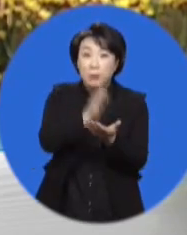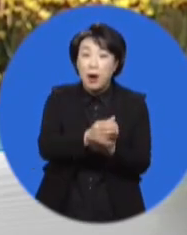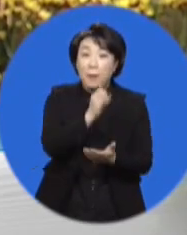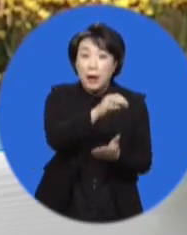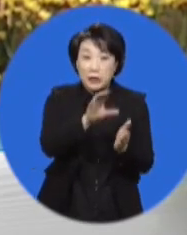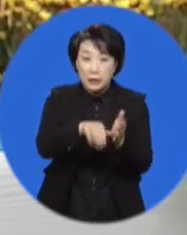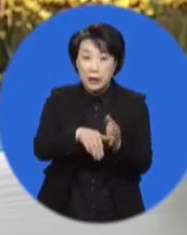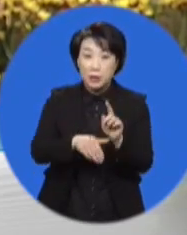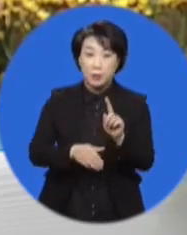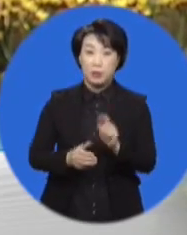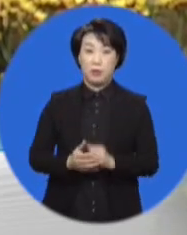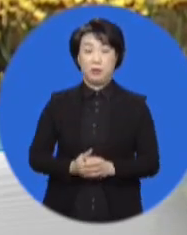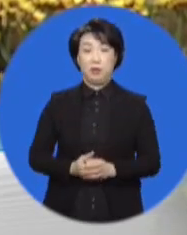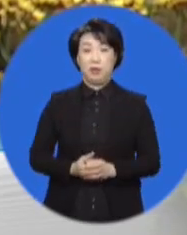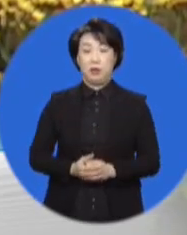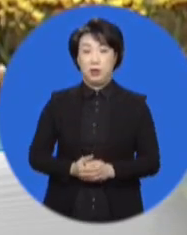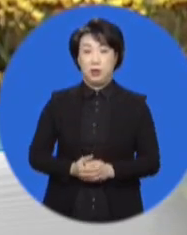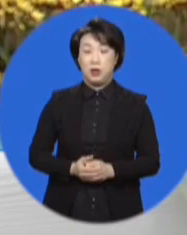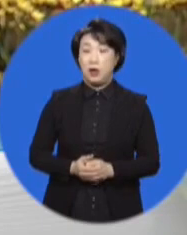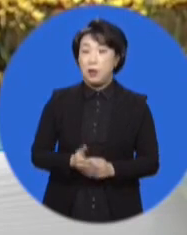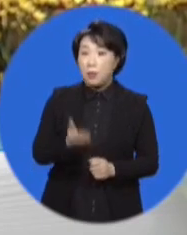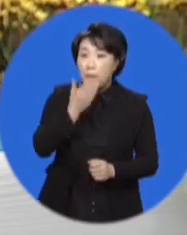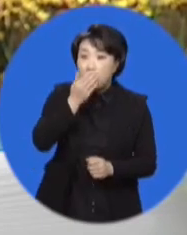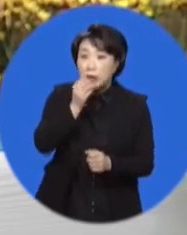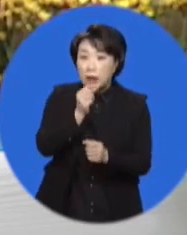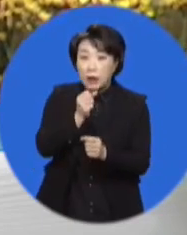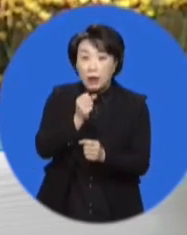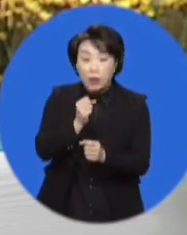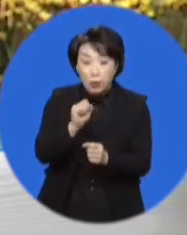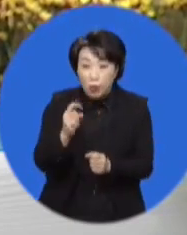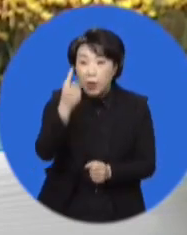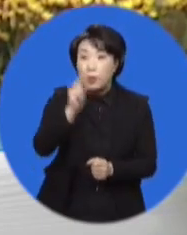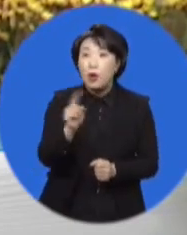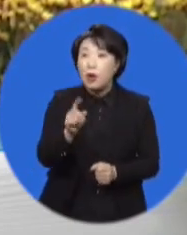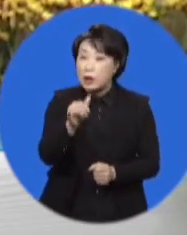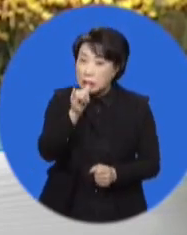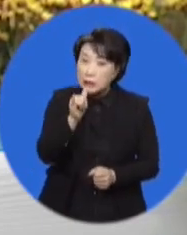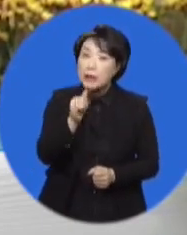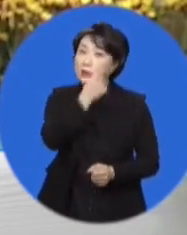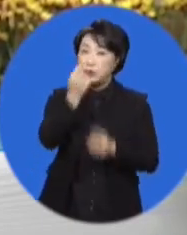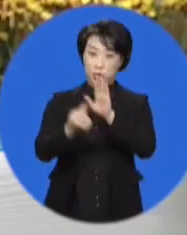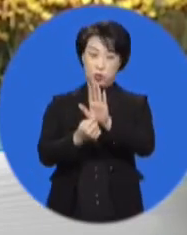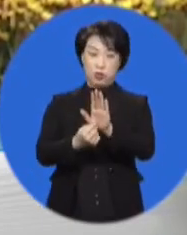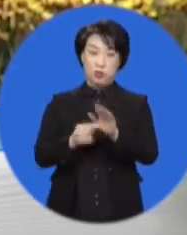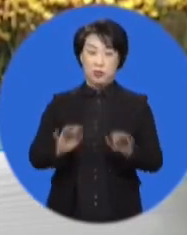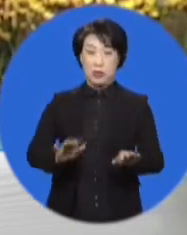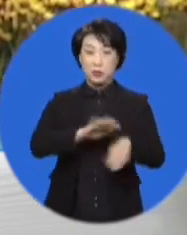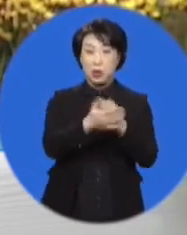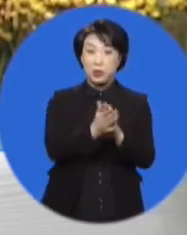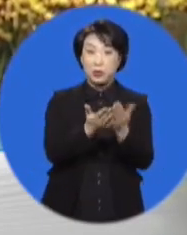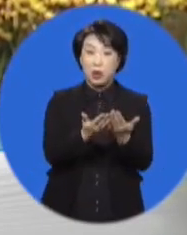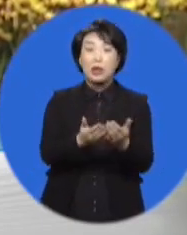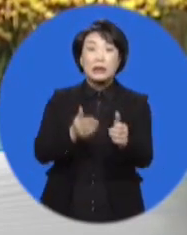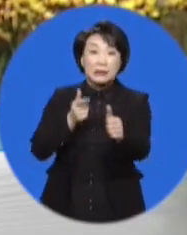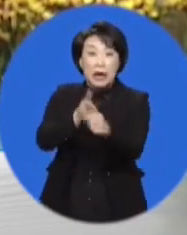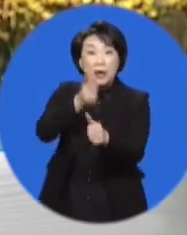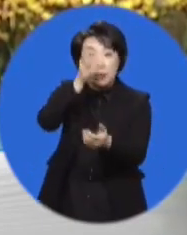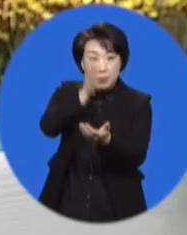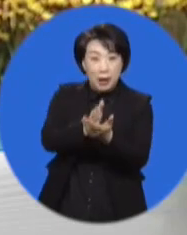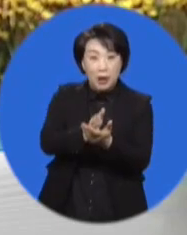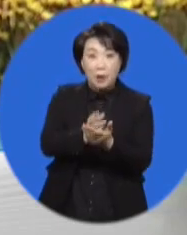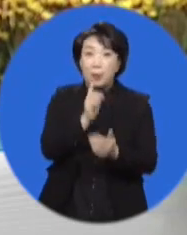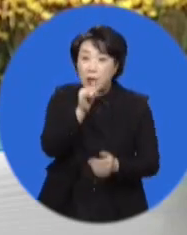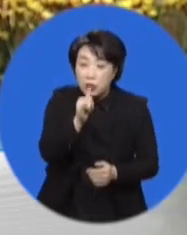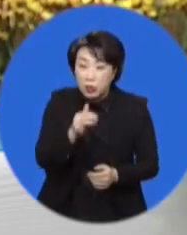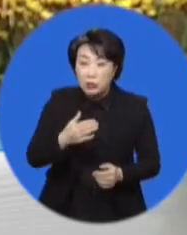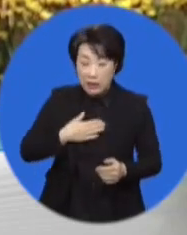말할때는벌써먹게하는놈이있다는증거요성경에살인하지말라는것은